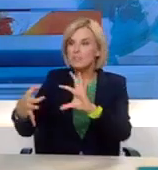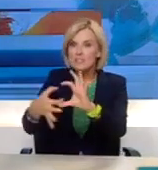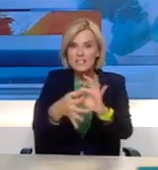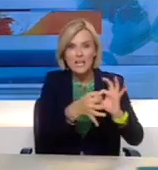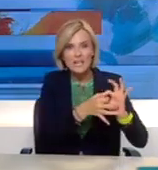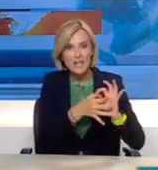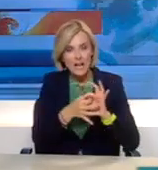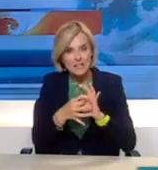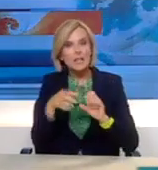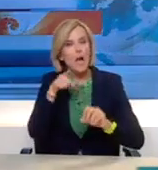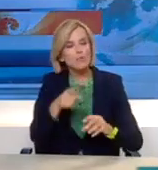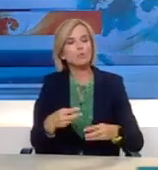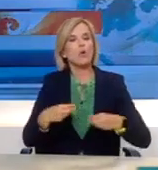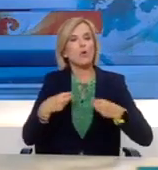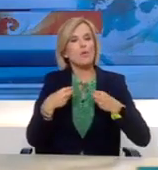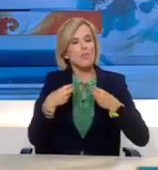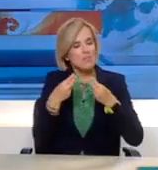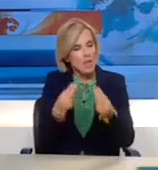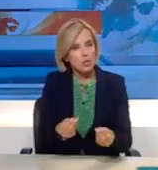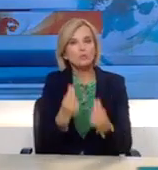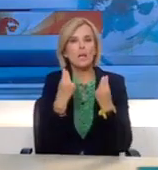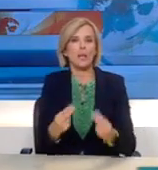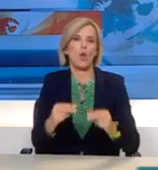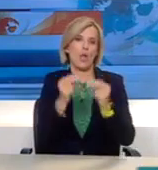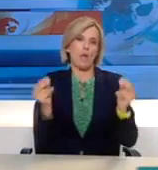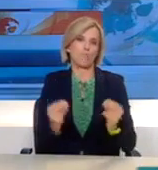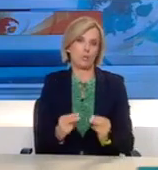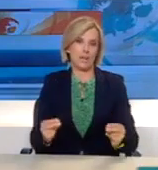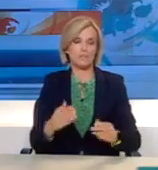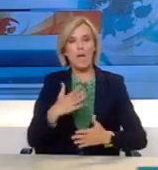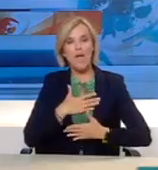πεδία, θα μας δώσουν το καλύτερο αποτέλεσμα. Ευχαριστώ για την προσοχή σας.